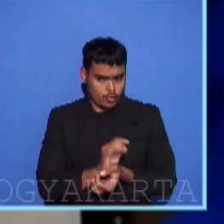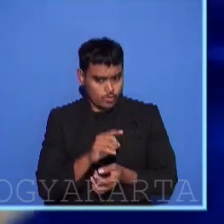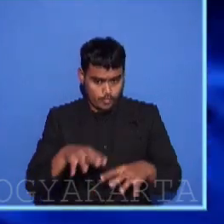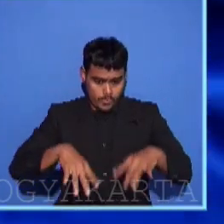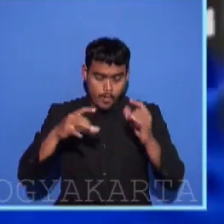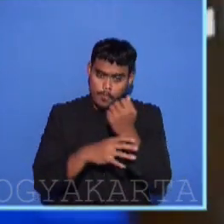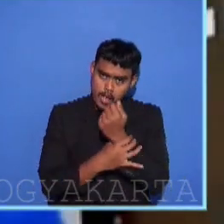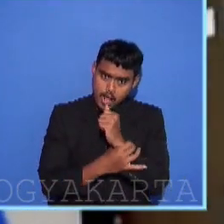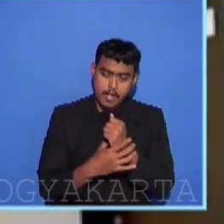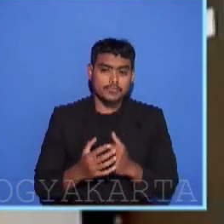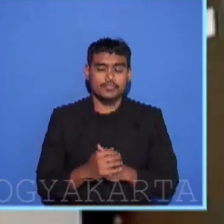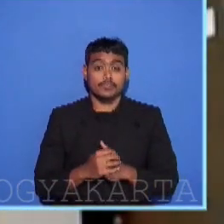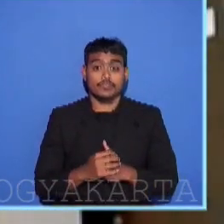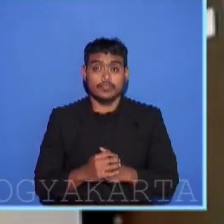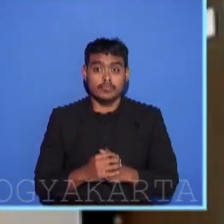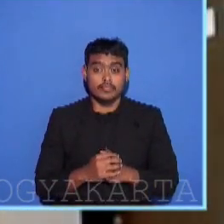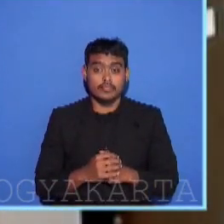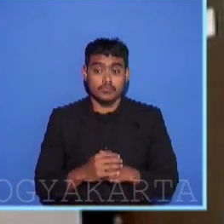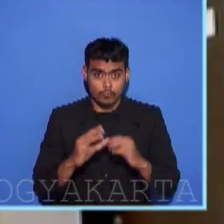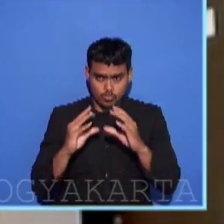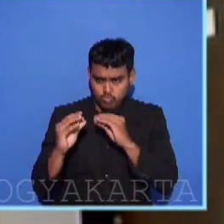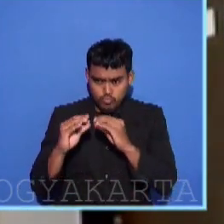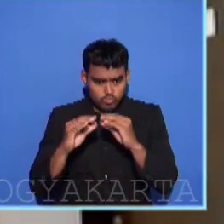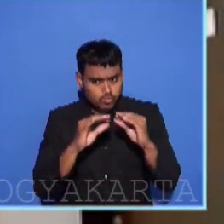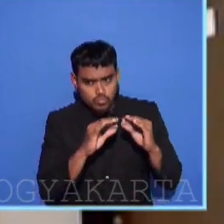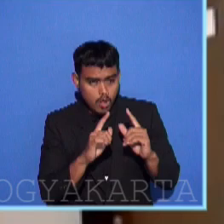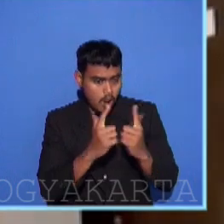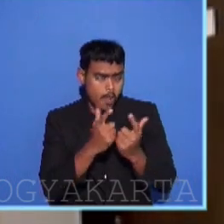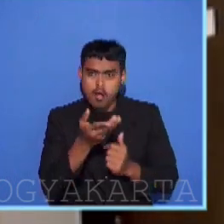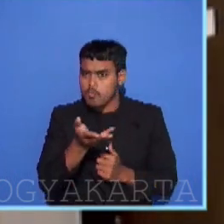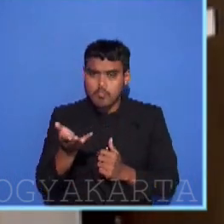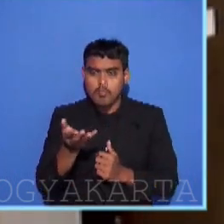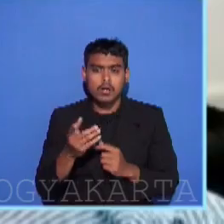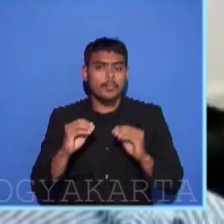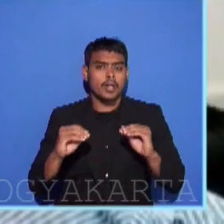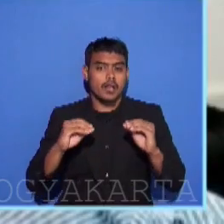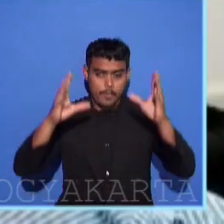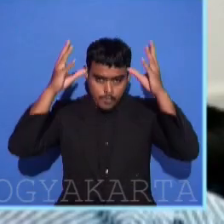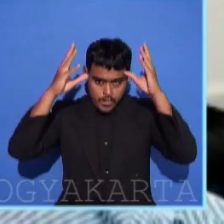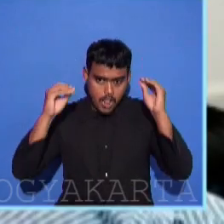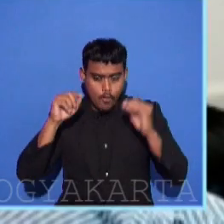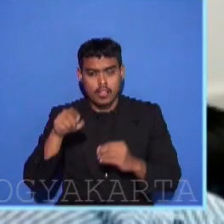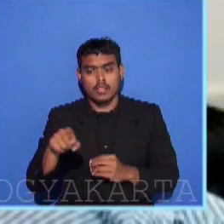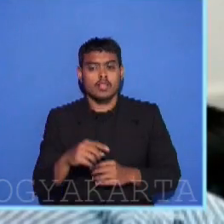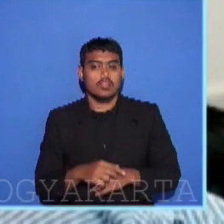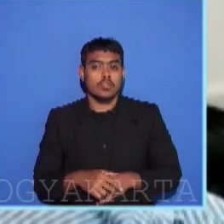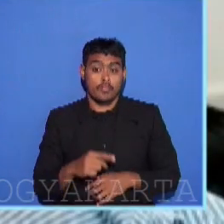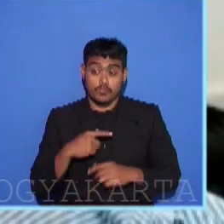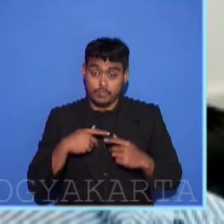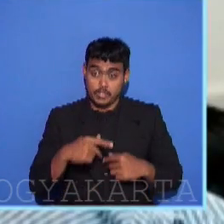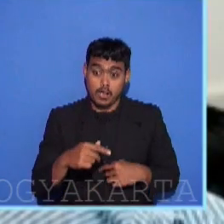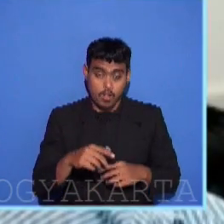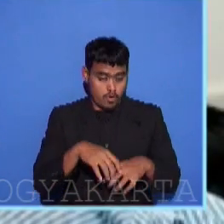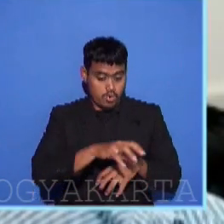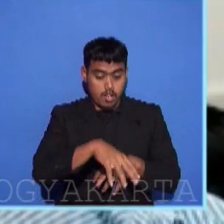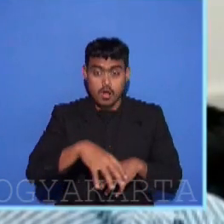kali ini rapat asosiasi institusi pendidikan nurse Indonesia diikuti peserta dari 13 regional